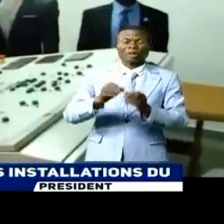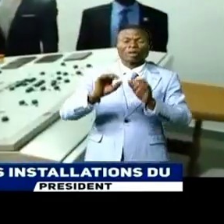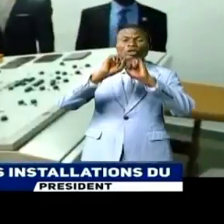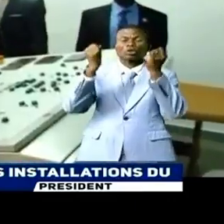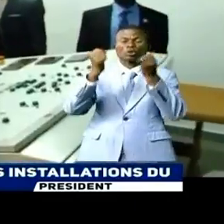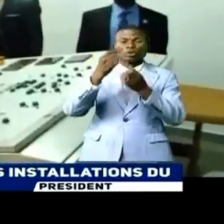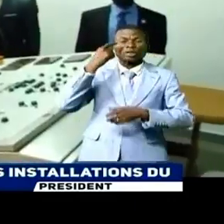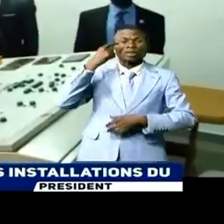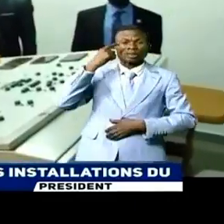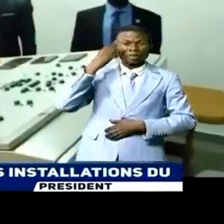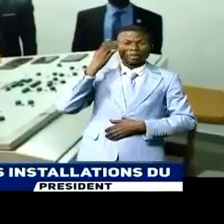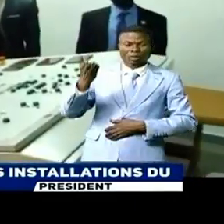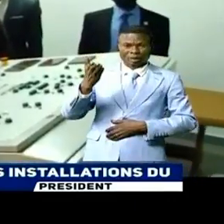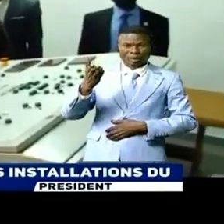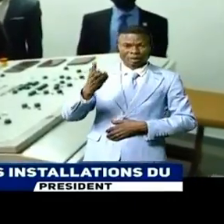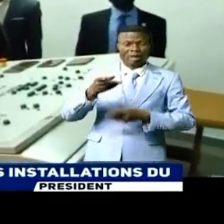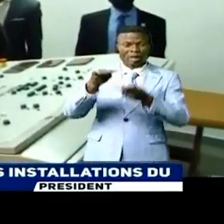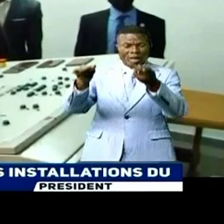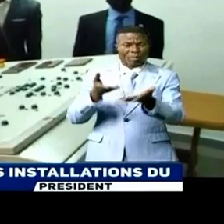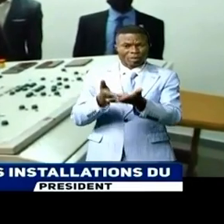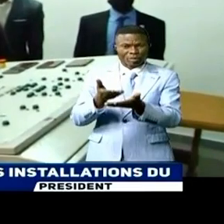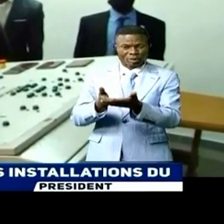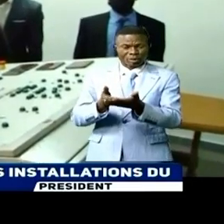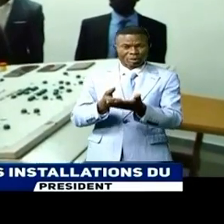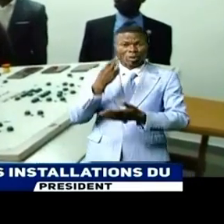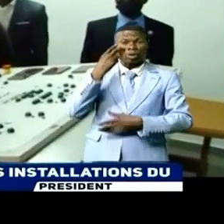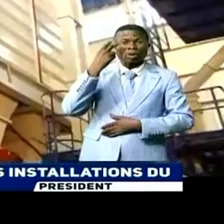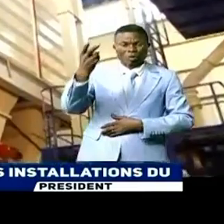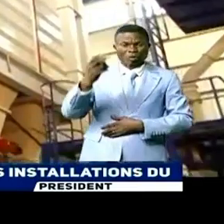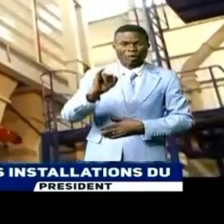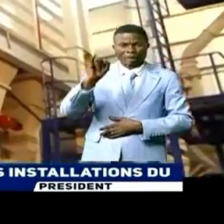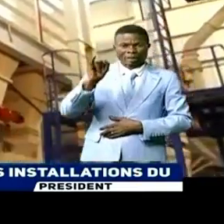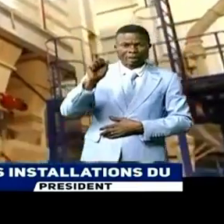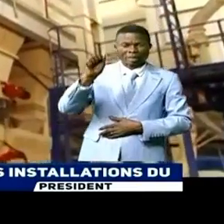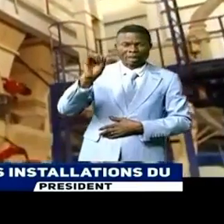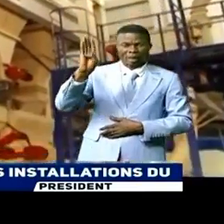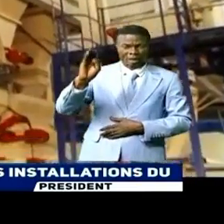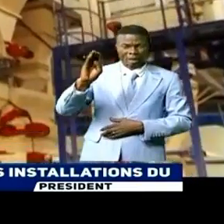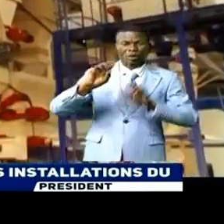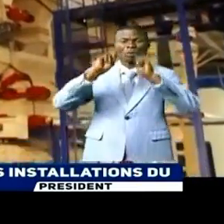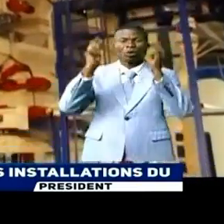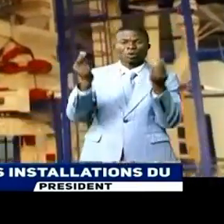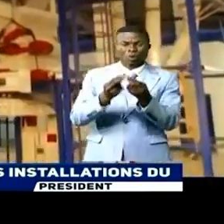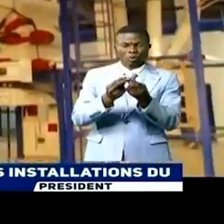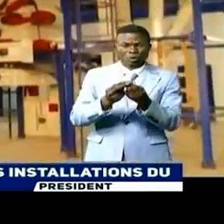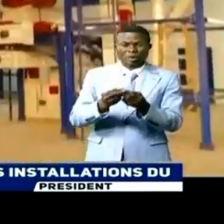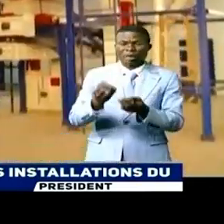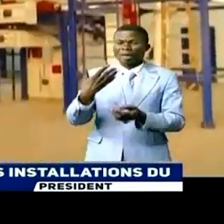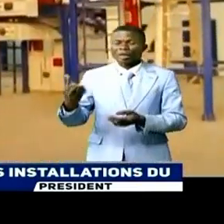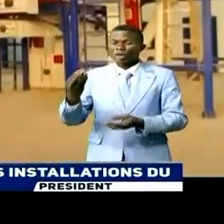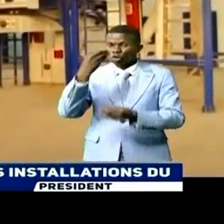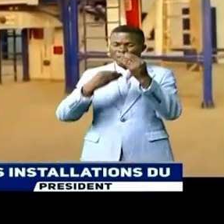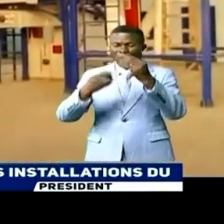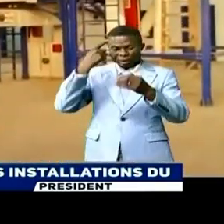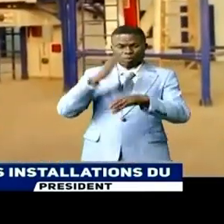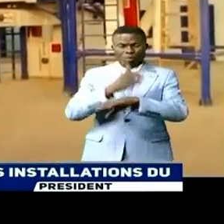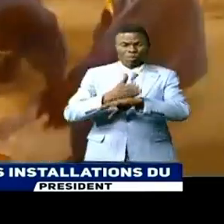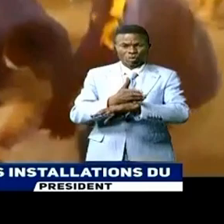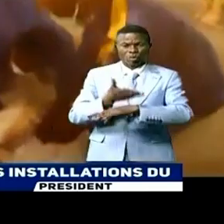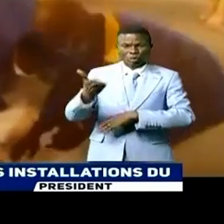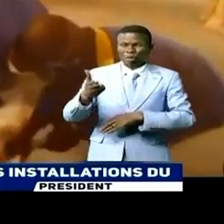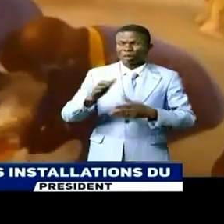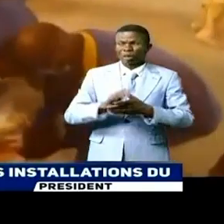c'est sur cet autre rive que se trouve lui à b lusine d'aliments pour bétail des gigantesques silo